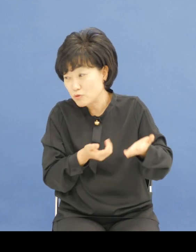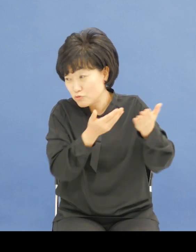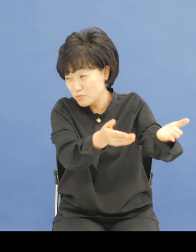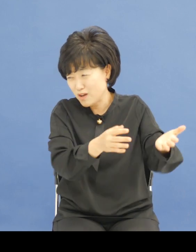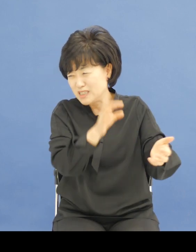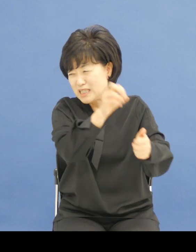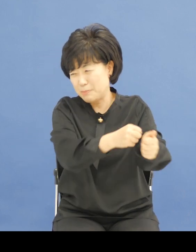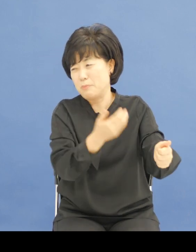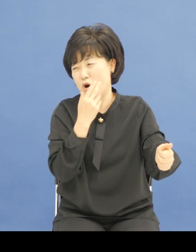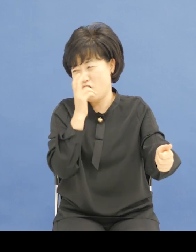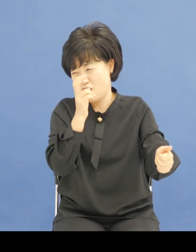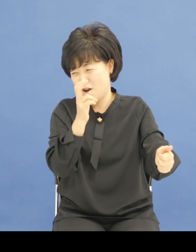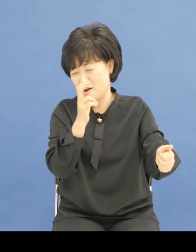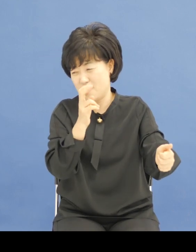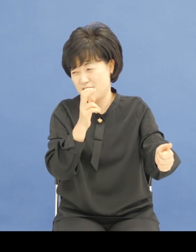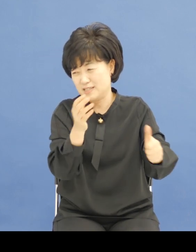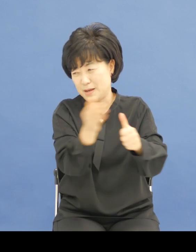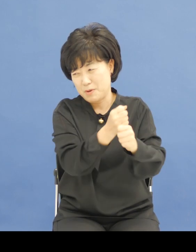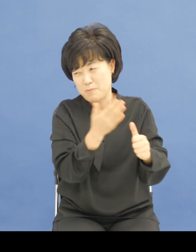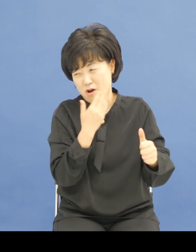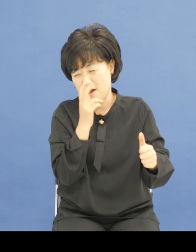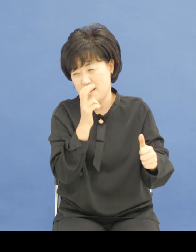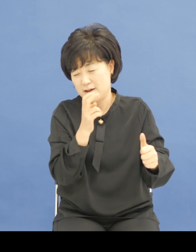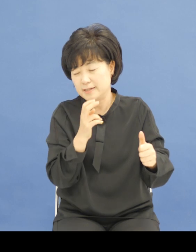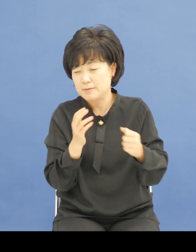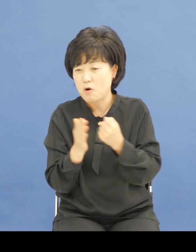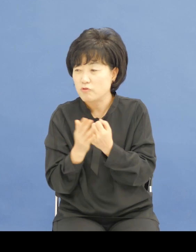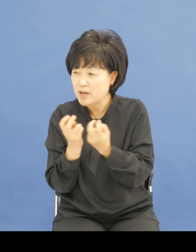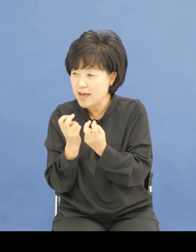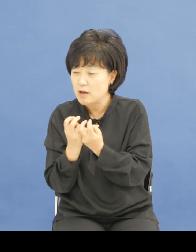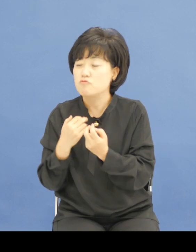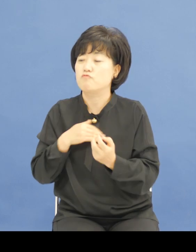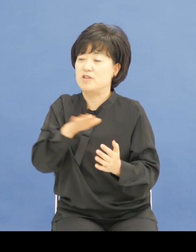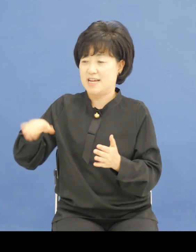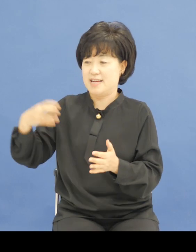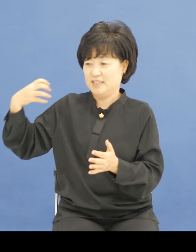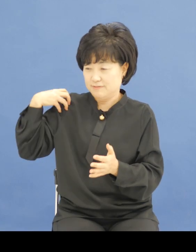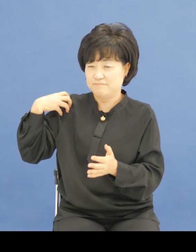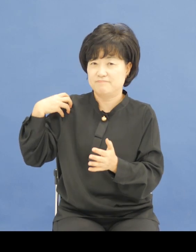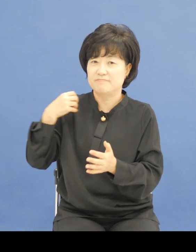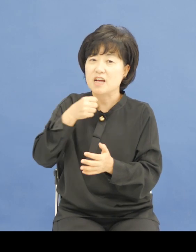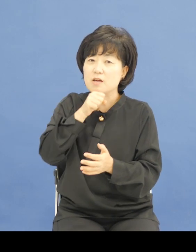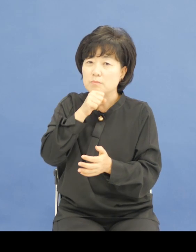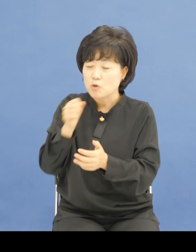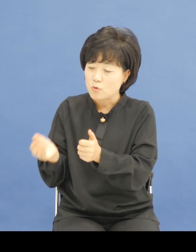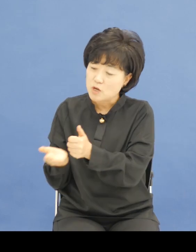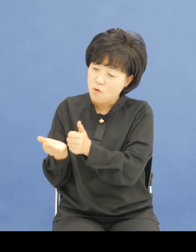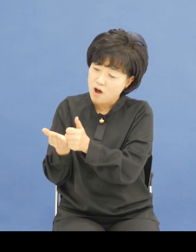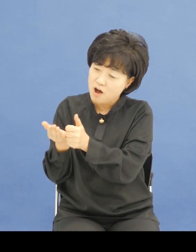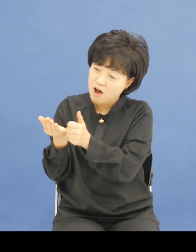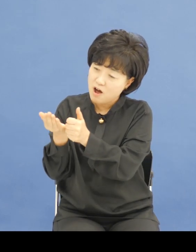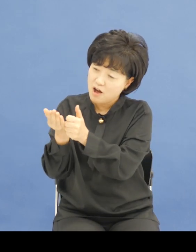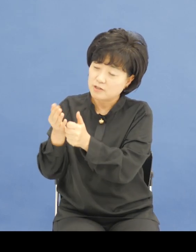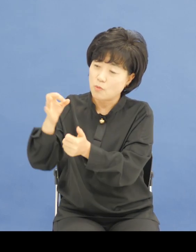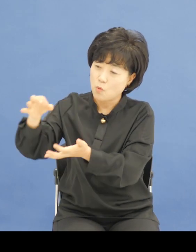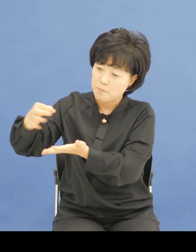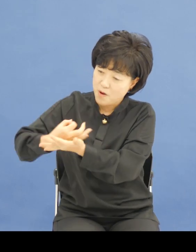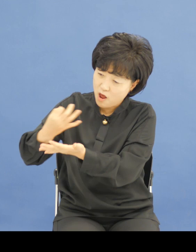그 선발해서 아이들 학교 가게 직접. 하자. 그래서 지금 그렇게 하고 있어요. 10명을 선발해서 학교로